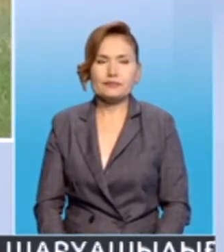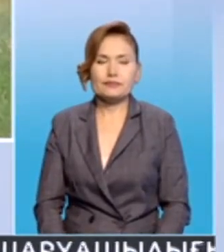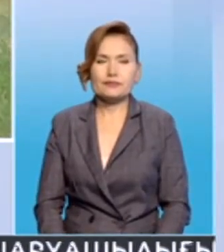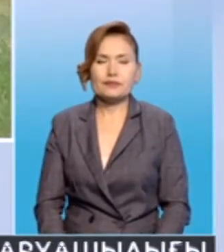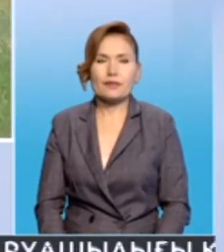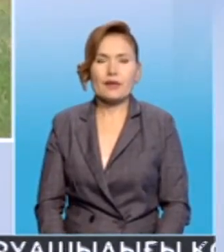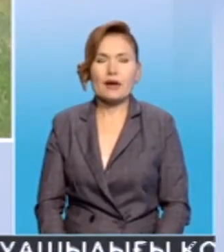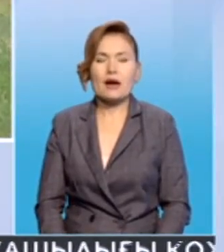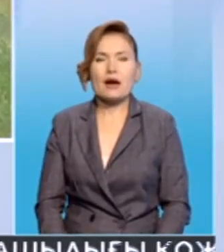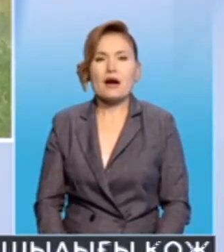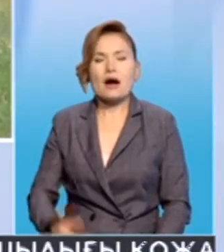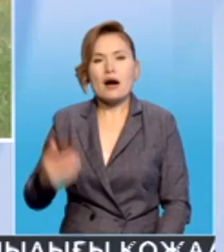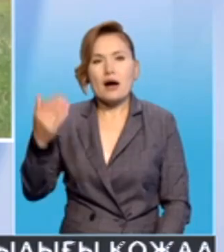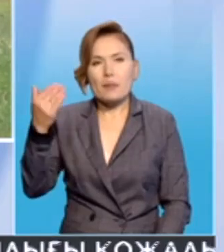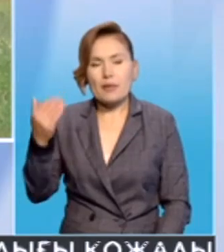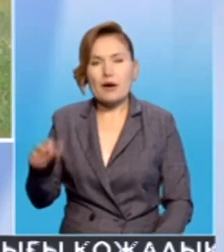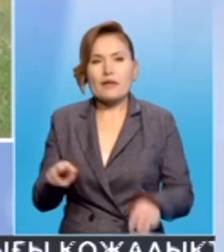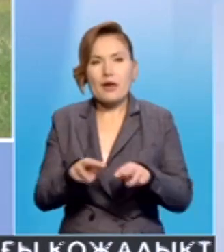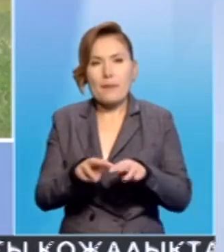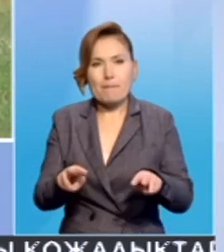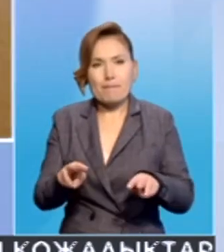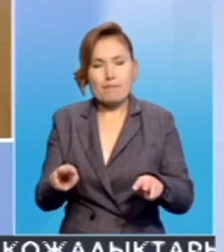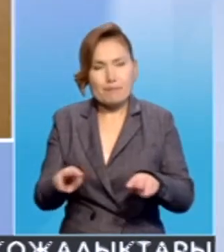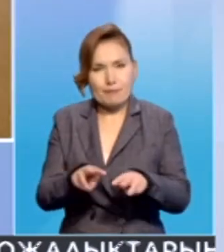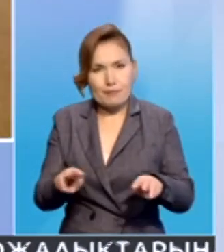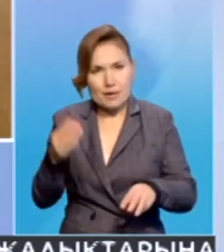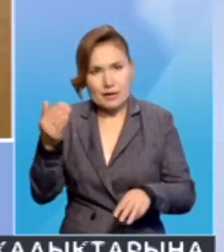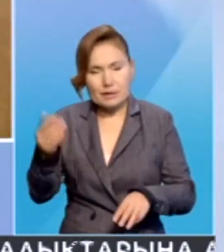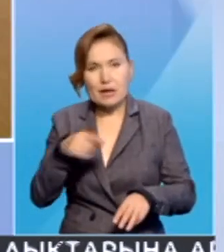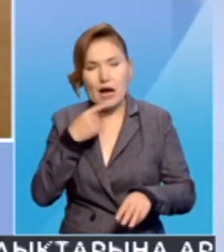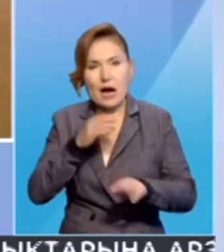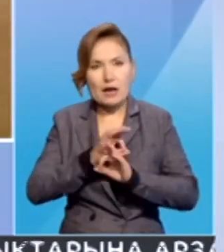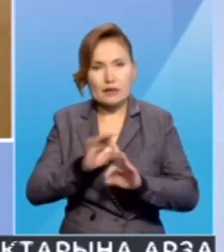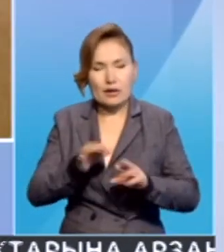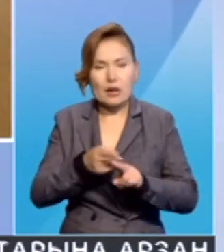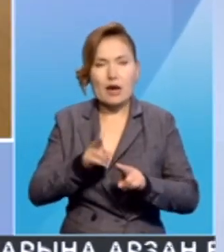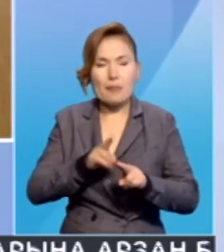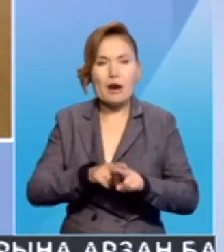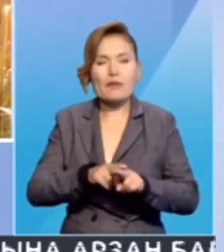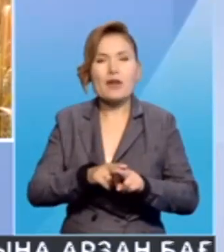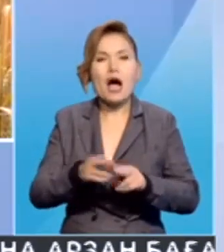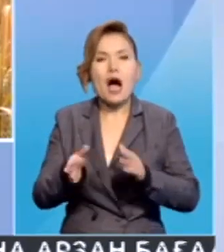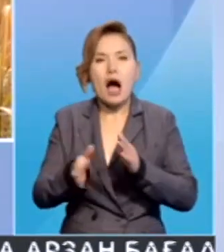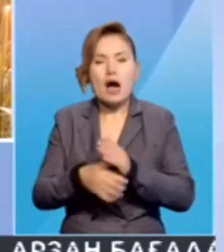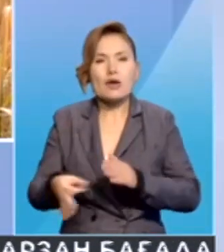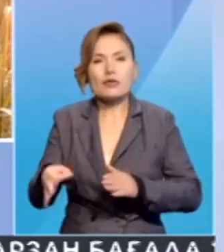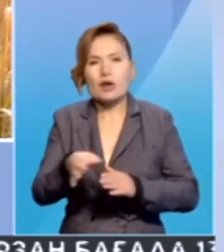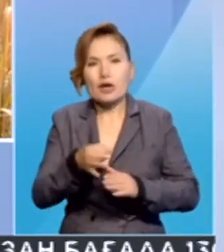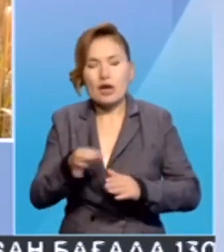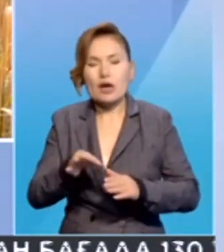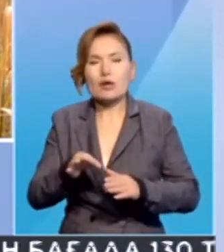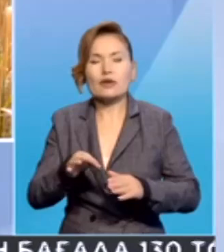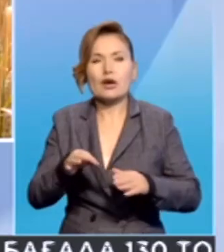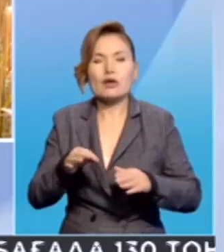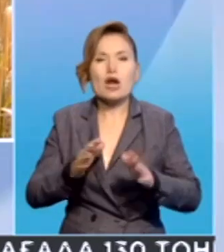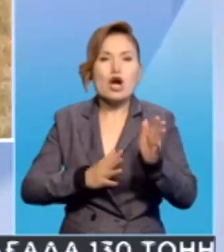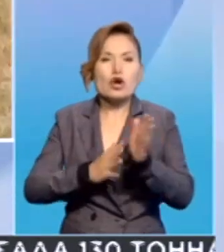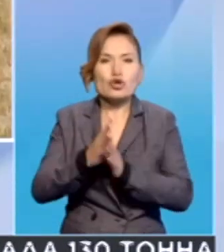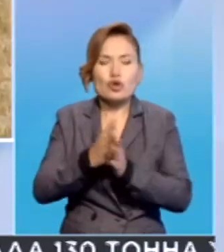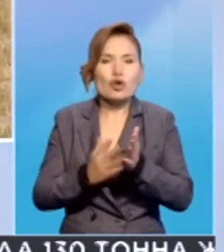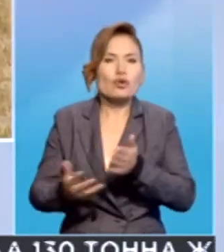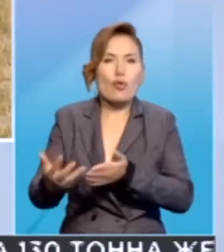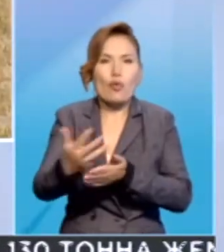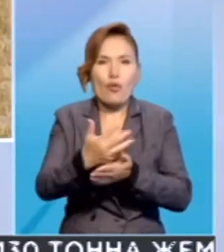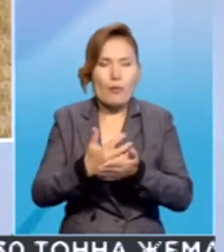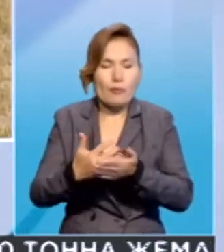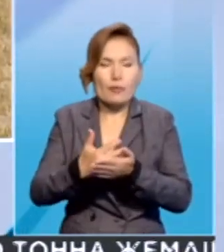Ербол Қарашүкеев оң серпін байқалады дегенмен, премьер-министрдің Маңғыстау, Атырау облыстарындағы шөп ору жұмыстарына көңілі толмай